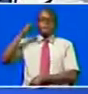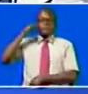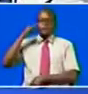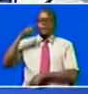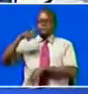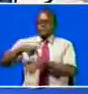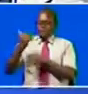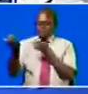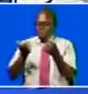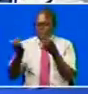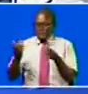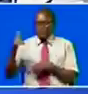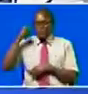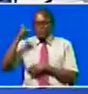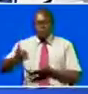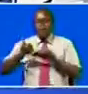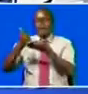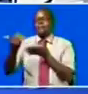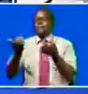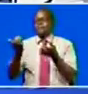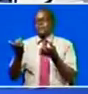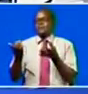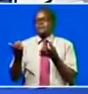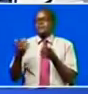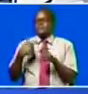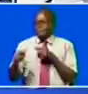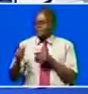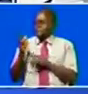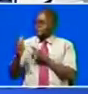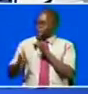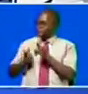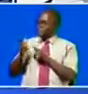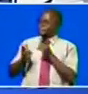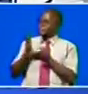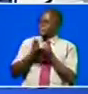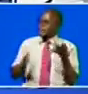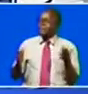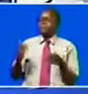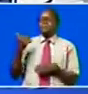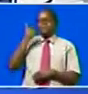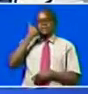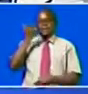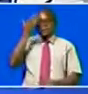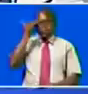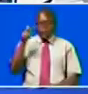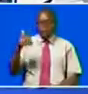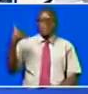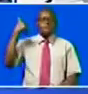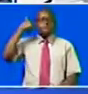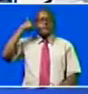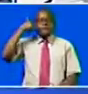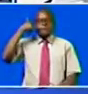wanafanya biashara, simu zao zimewaletea faida. Lakini kwa mahusiano na wapenzi, kuna watu wanaugua maradhi saizi kwa sababu ya simu. Kwa hivyo